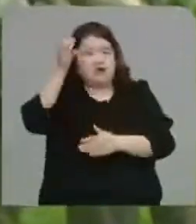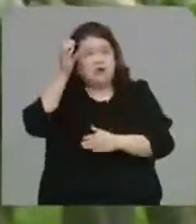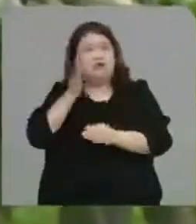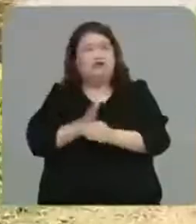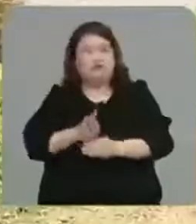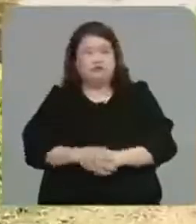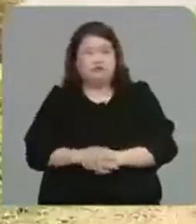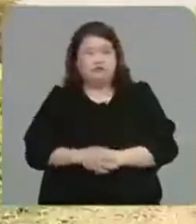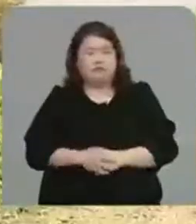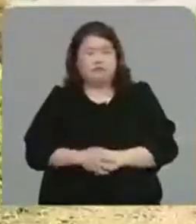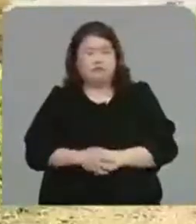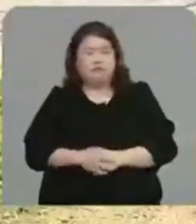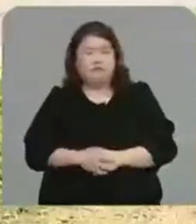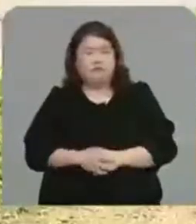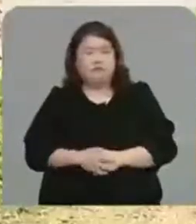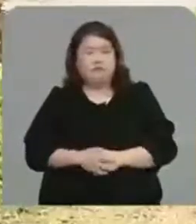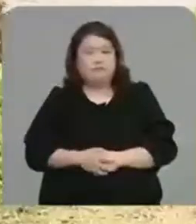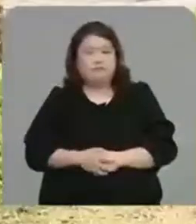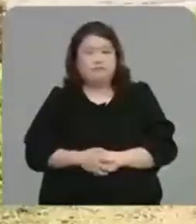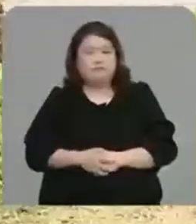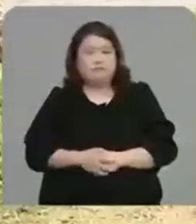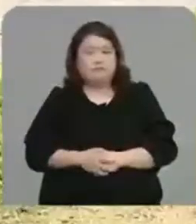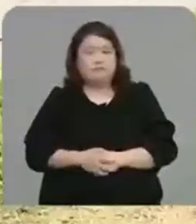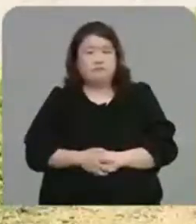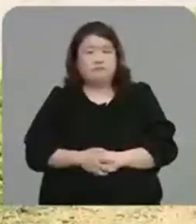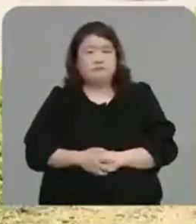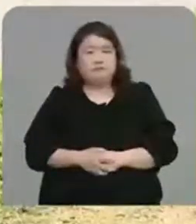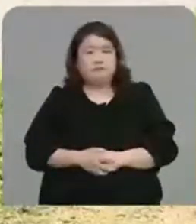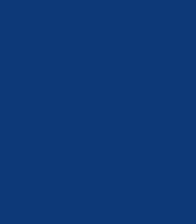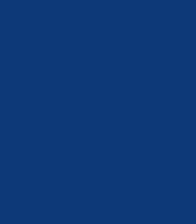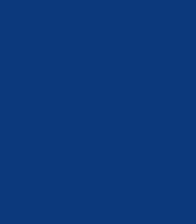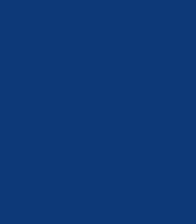있습니다 kbs 뉴스 이제 현 입니다